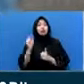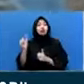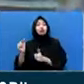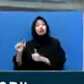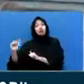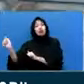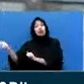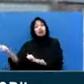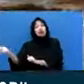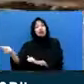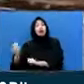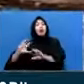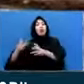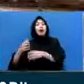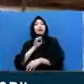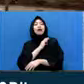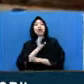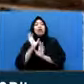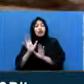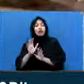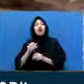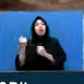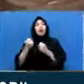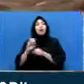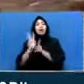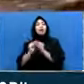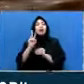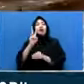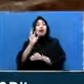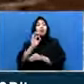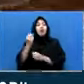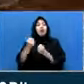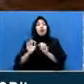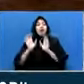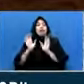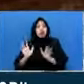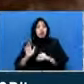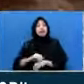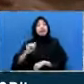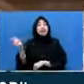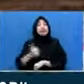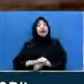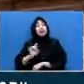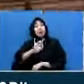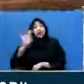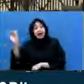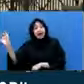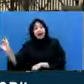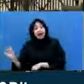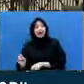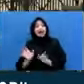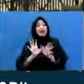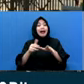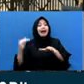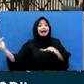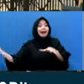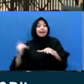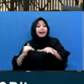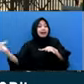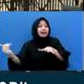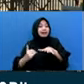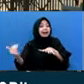seknek hanya untuk rombongan presiden maksimal 30 mobil sementara itu untuk memfasilitasi tamu undangan memasuki area